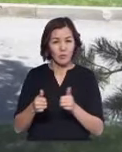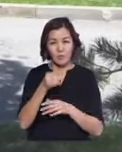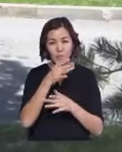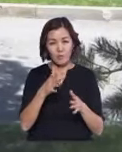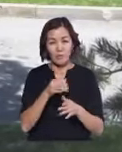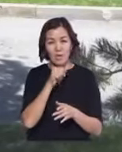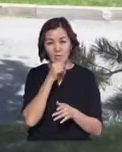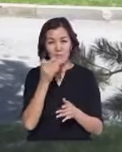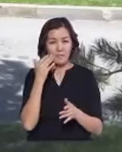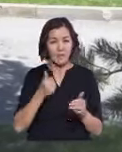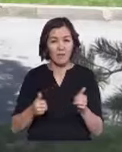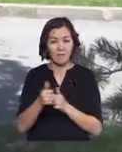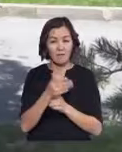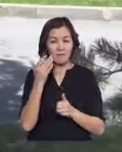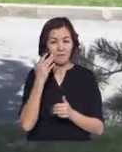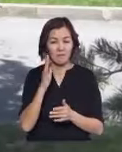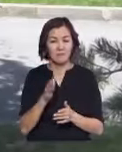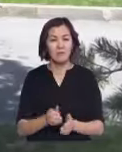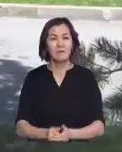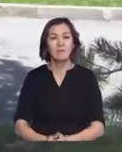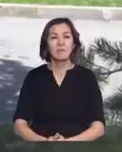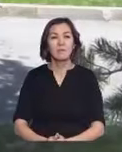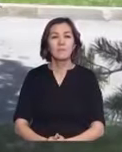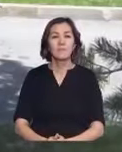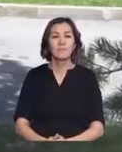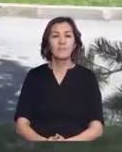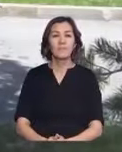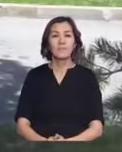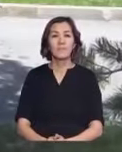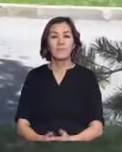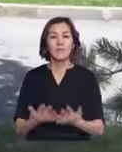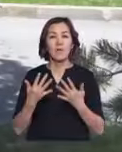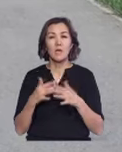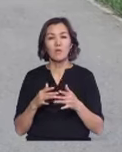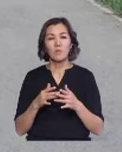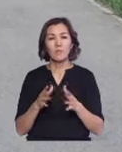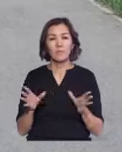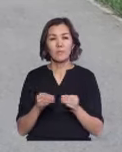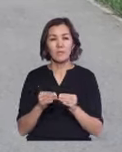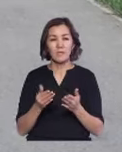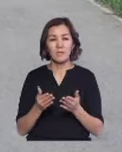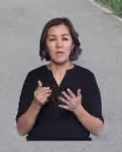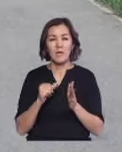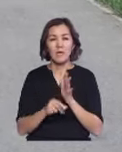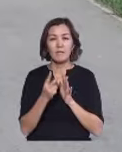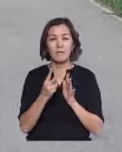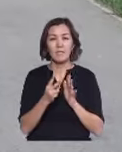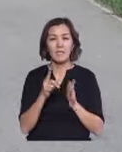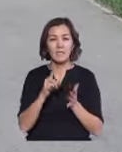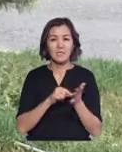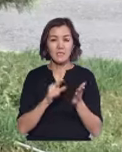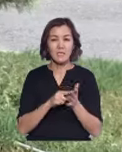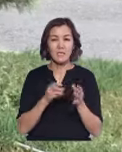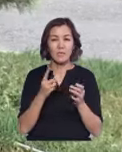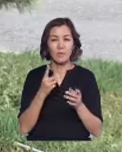жүгіреді. Содан кейін ырза боламыз бұл кісі. Сондықтан да осы кісіні бір жақ қолдап ауылдасым болғаннан кейін. 62 жастағы зейнеткер күніне